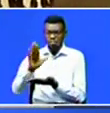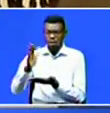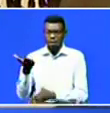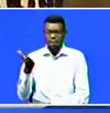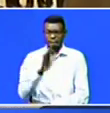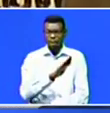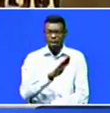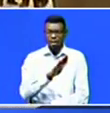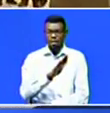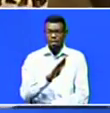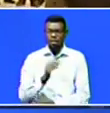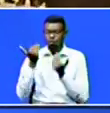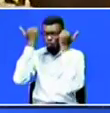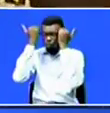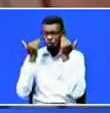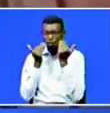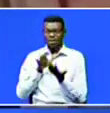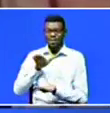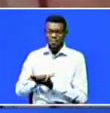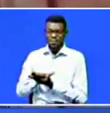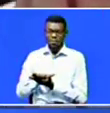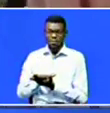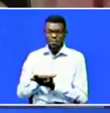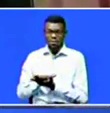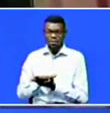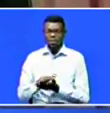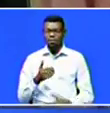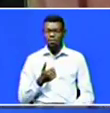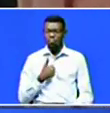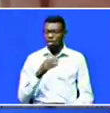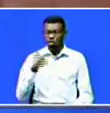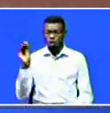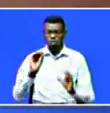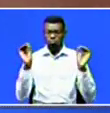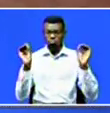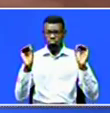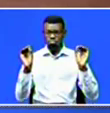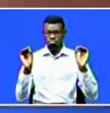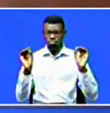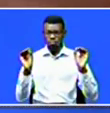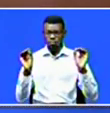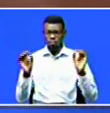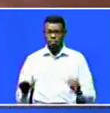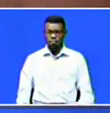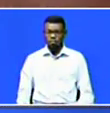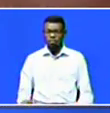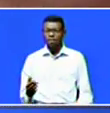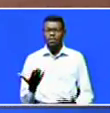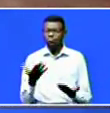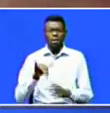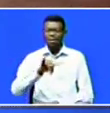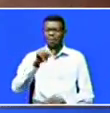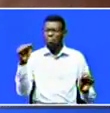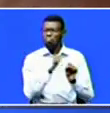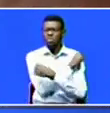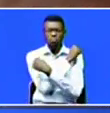ambayo imehifadhiwa mahakamani. I'm not going anywhere. The captain cannot fly.